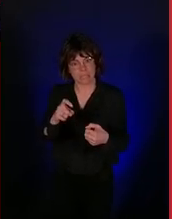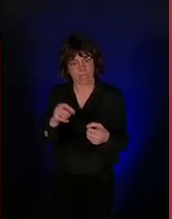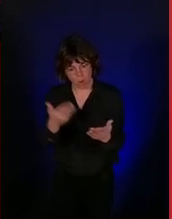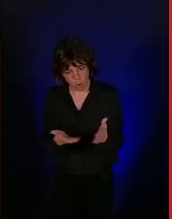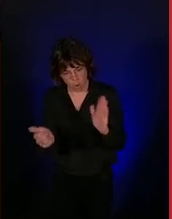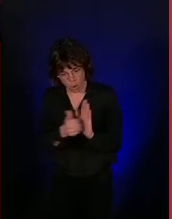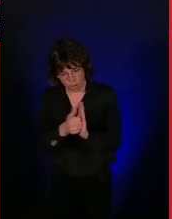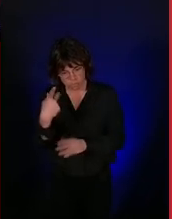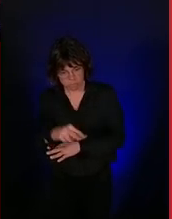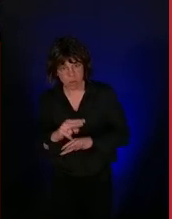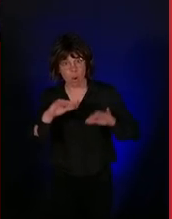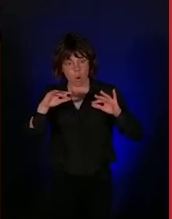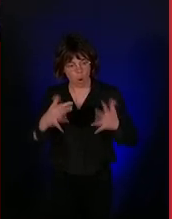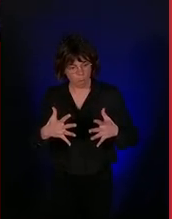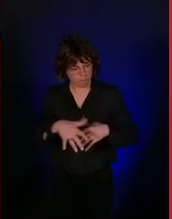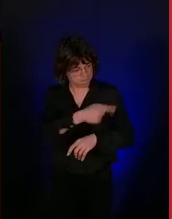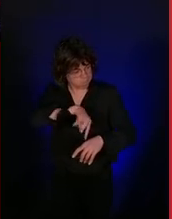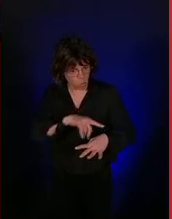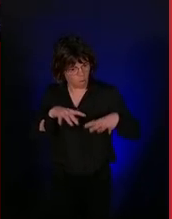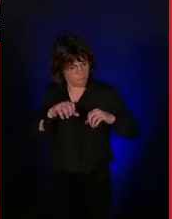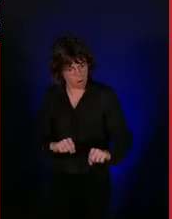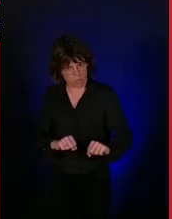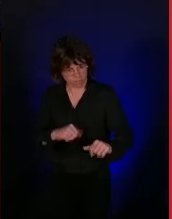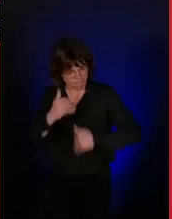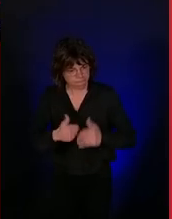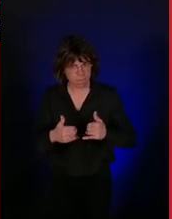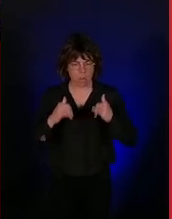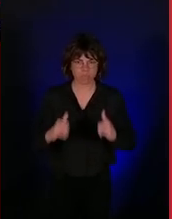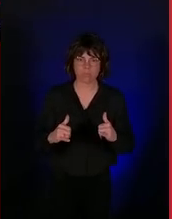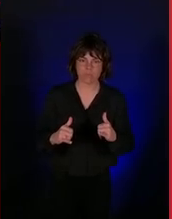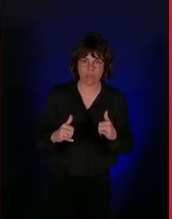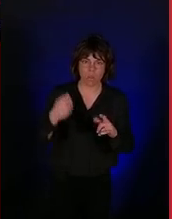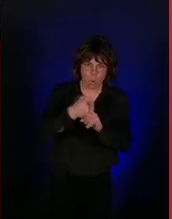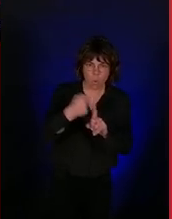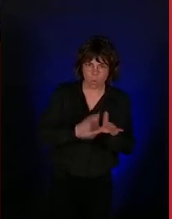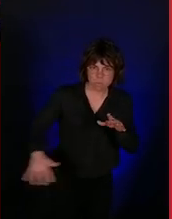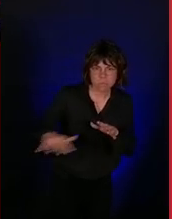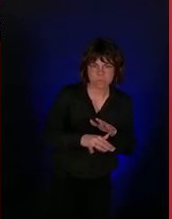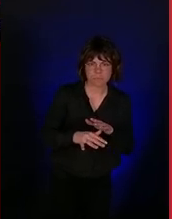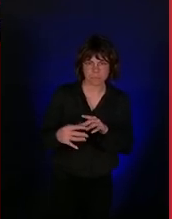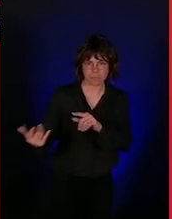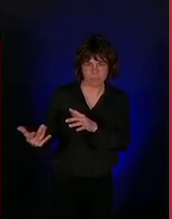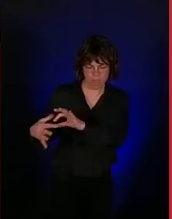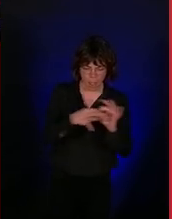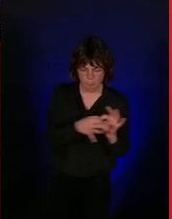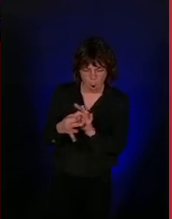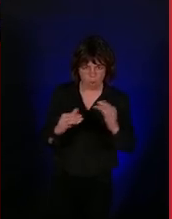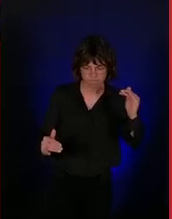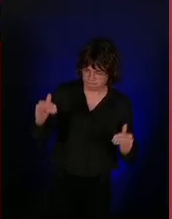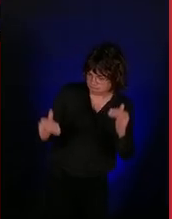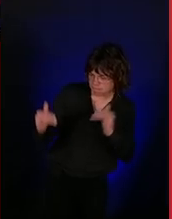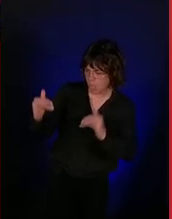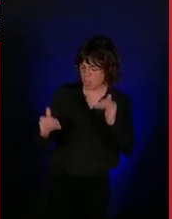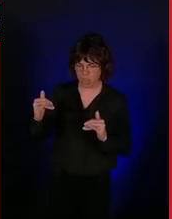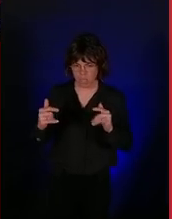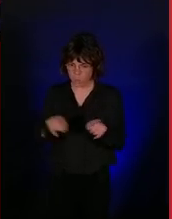comment on construit le rapport de force et la stratégie des luttes, du rapport aux autres permettant le soutien le plus large et